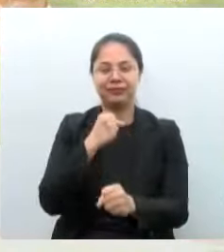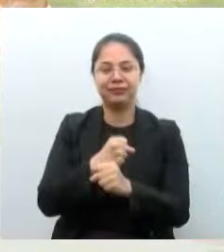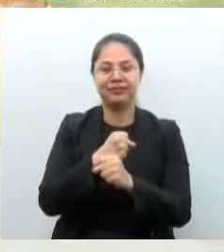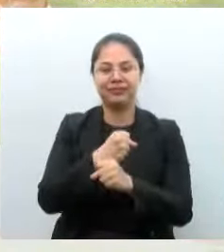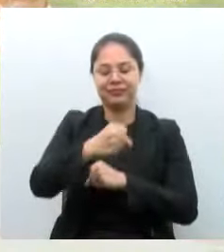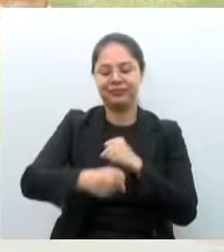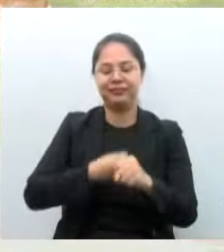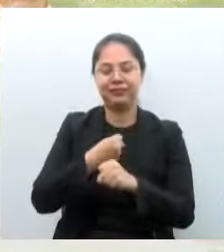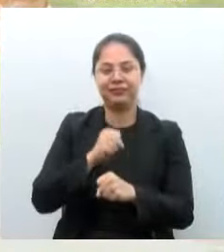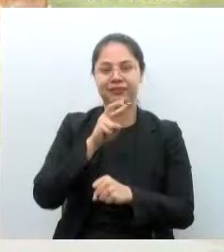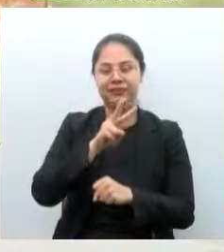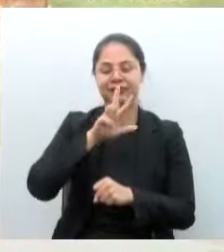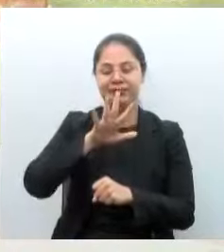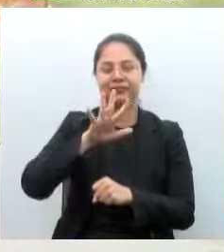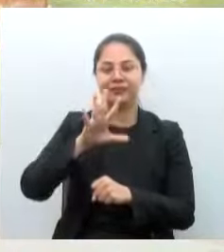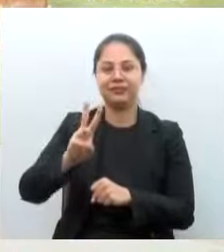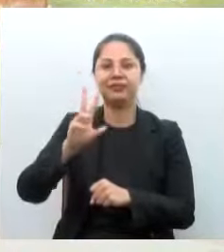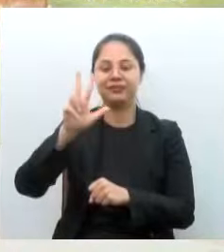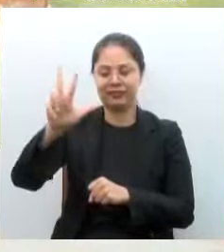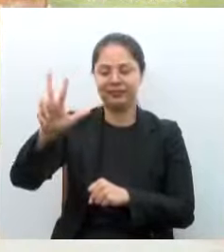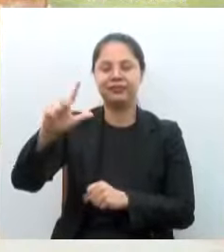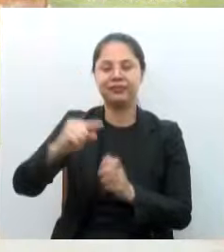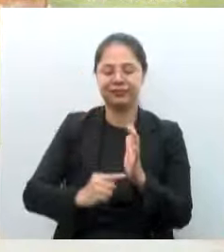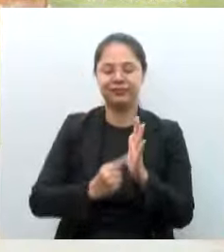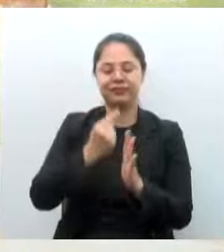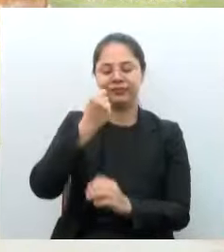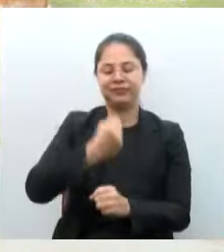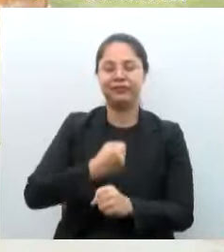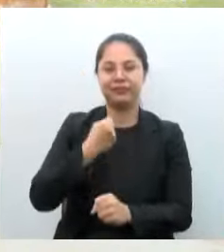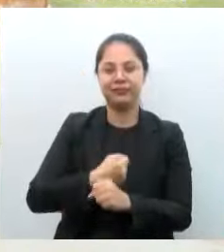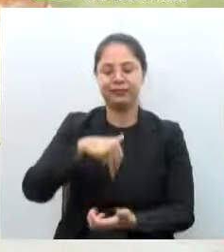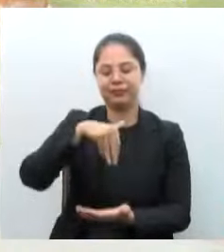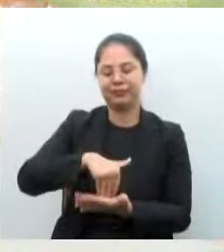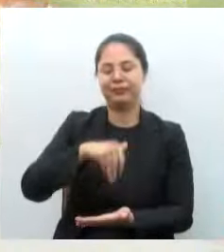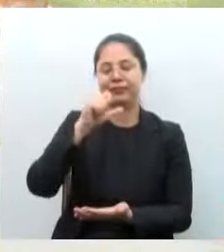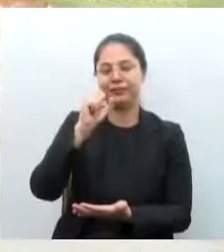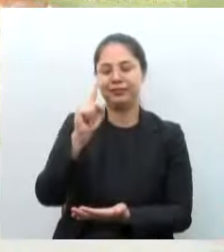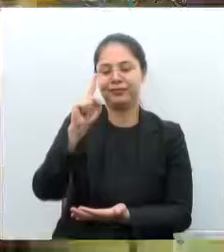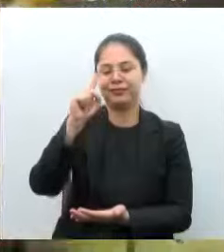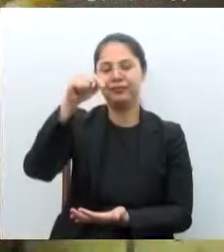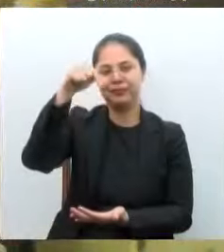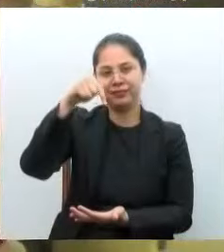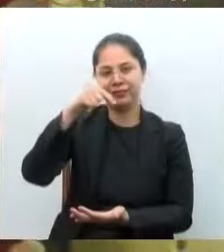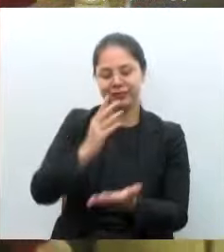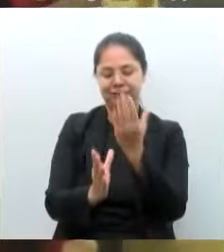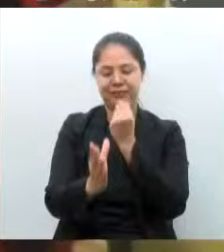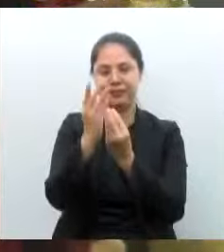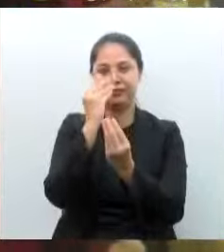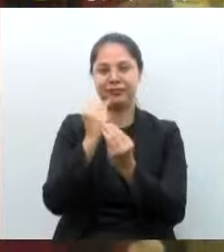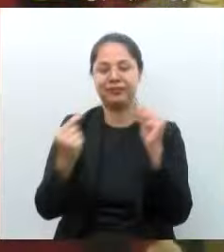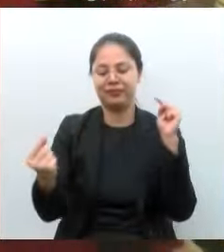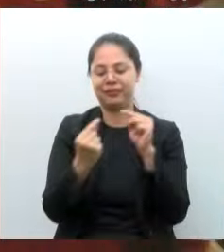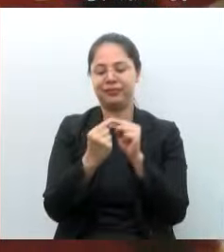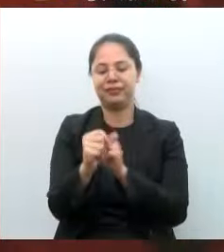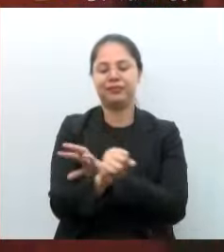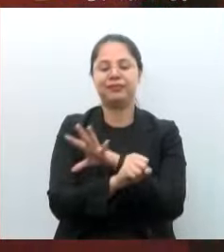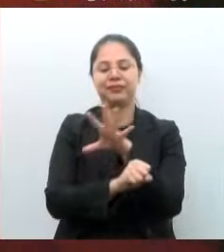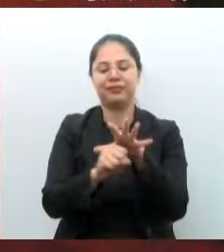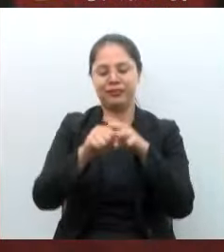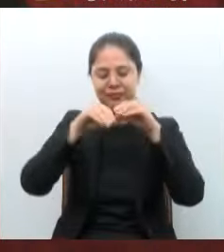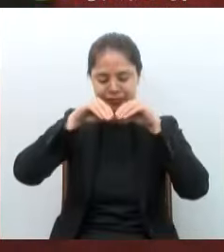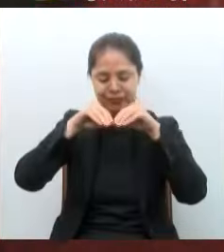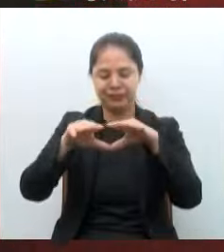ต่ปีการศึกษา2563เพื่อเป็นศูนย์การเรียนรู้ของโรงเรียนปากเกร็ดในช่วงที่มีการเผชิญปัญหา